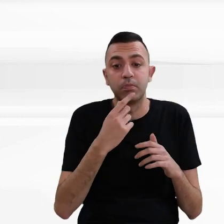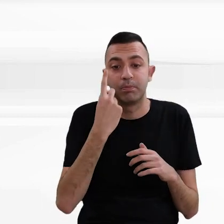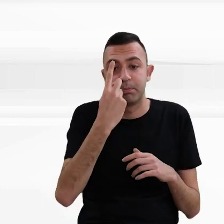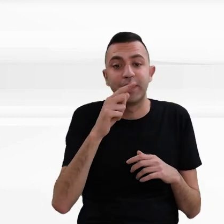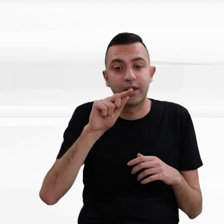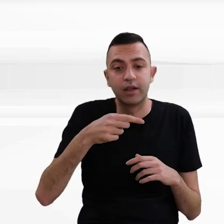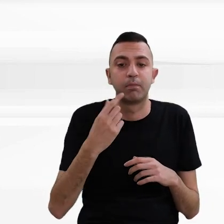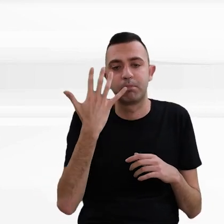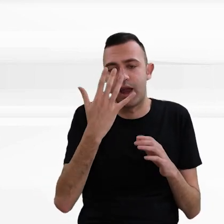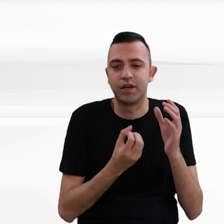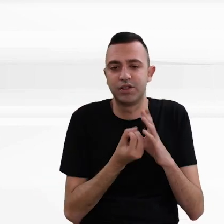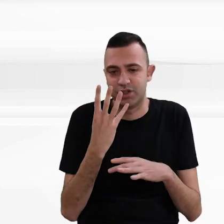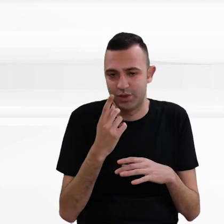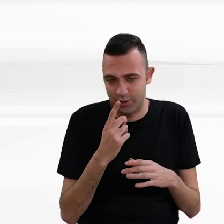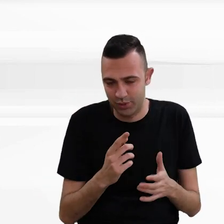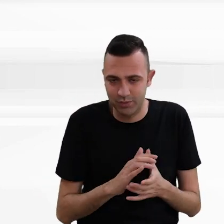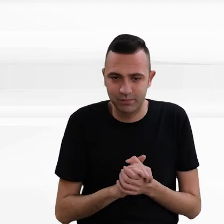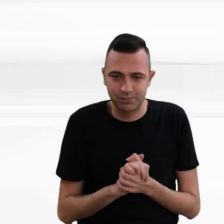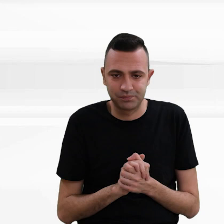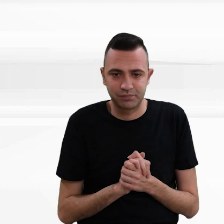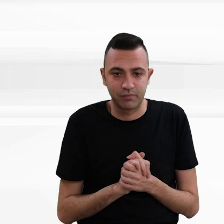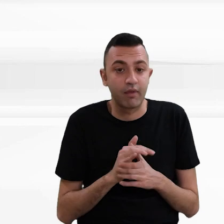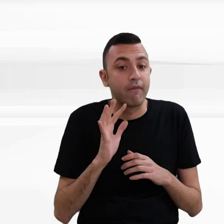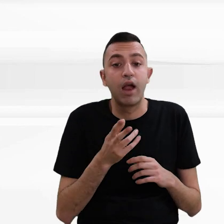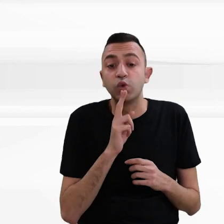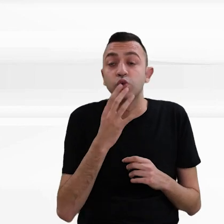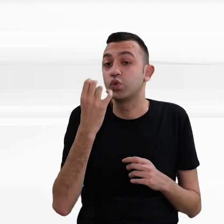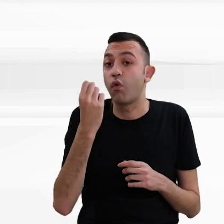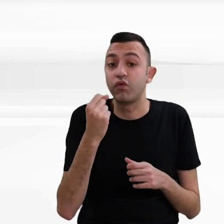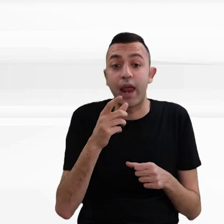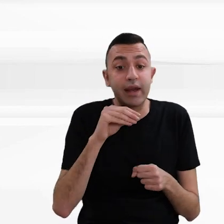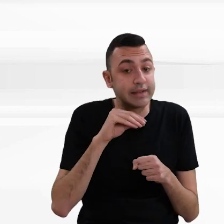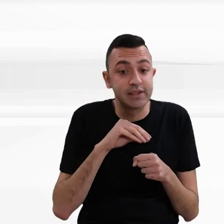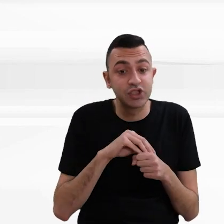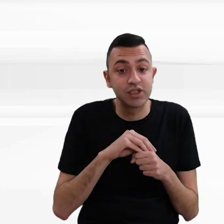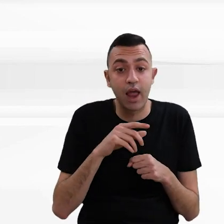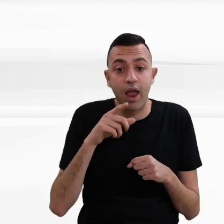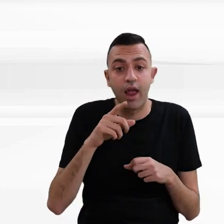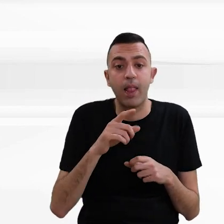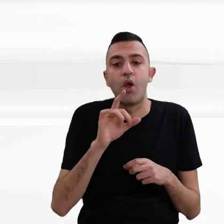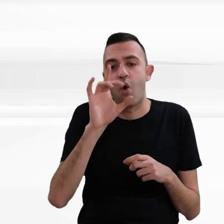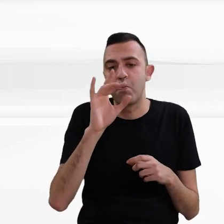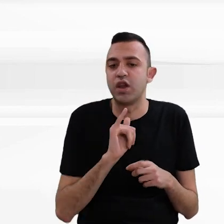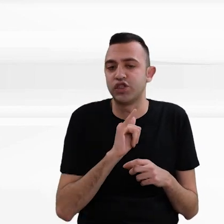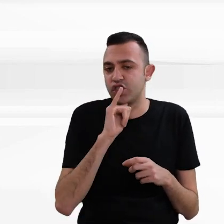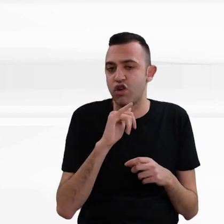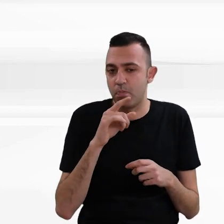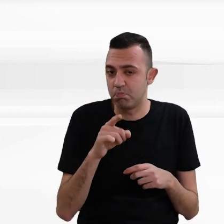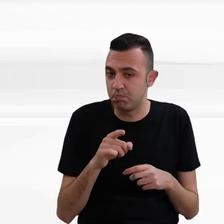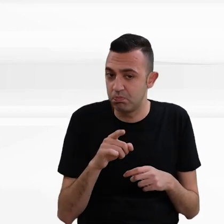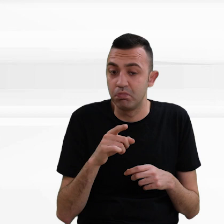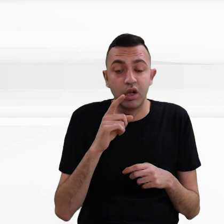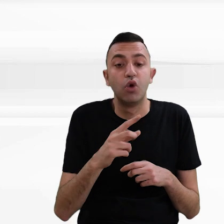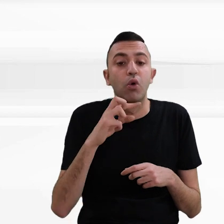bölersem bir tam onda 5 gram çıktı sevgili öğrenciler ve son olarak köfte bu köftenin tamamı 15 gram the